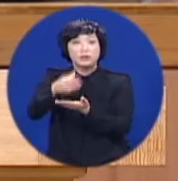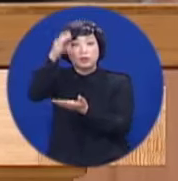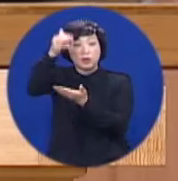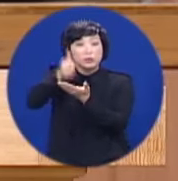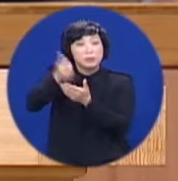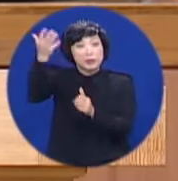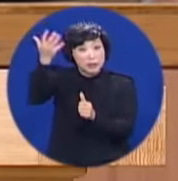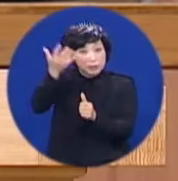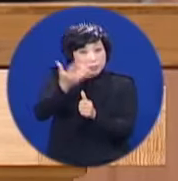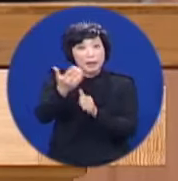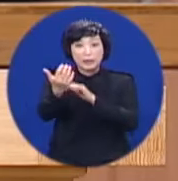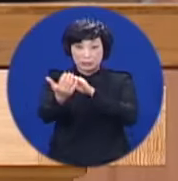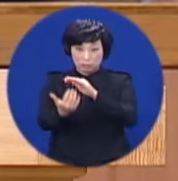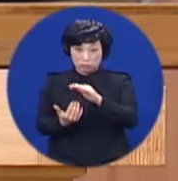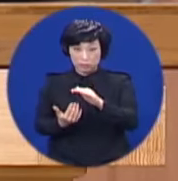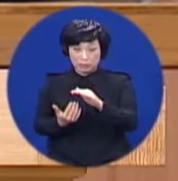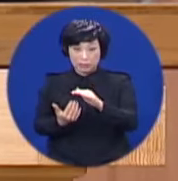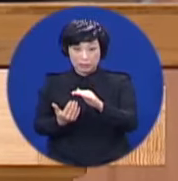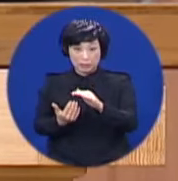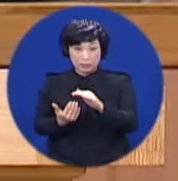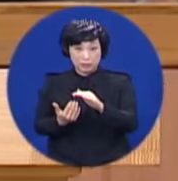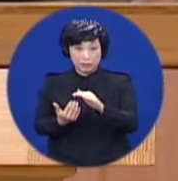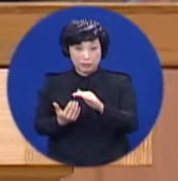성령이 임하기 전